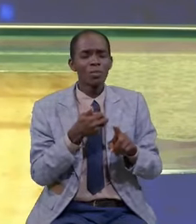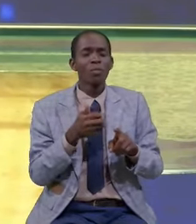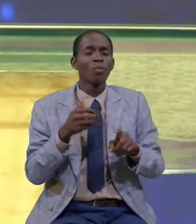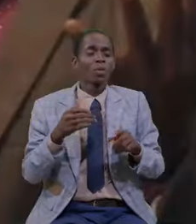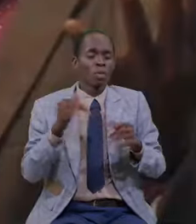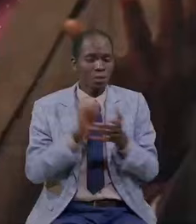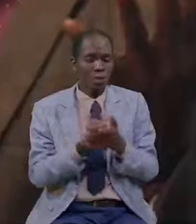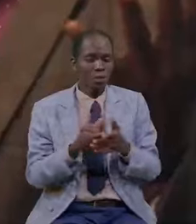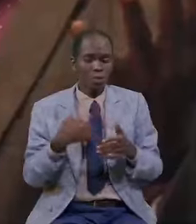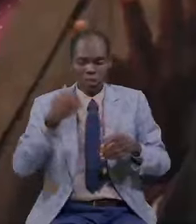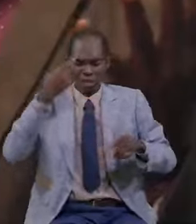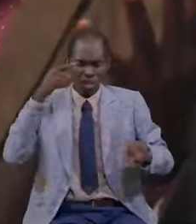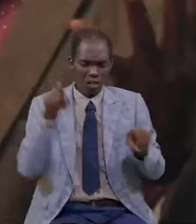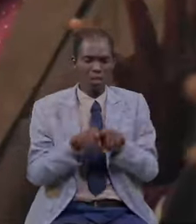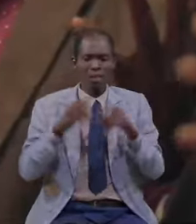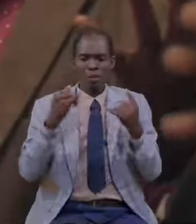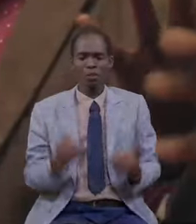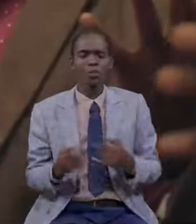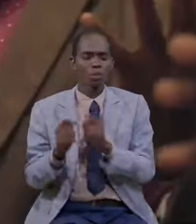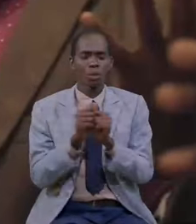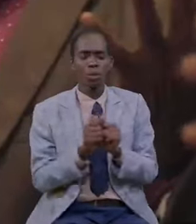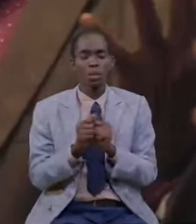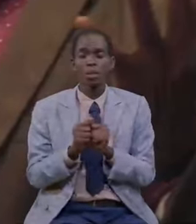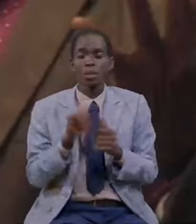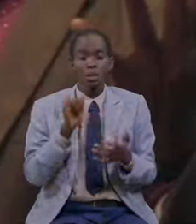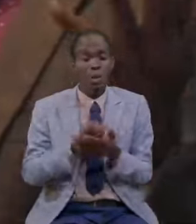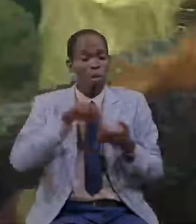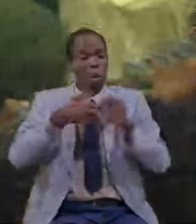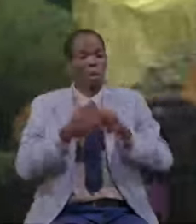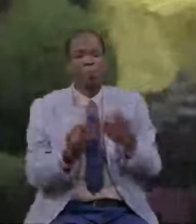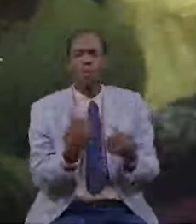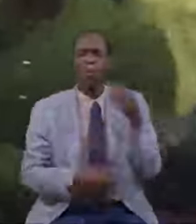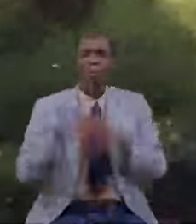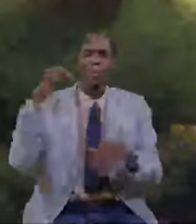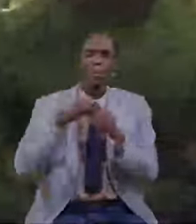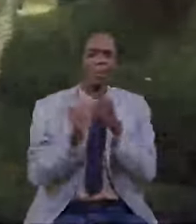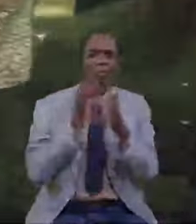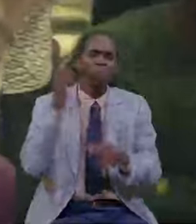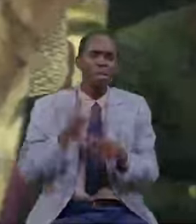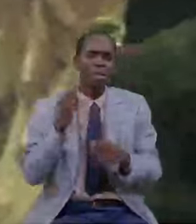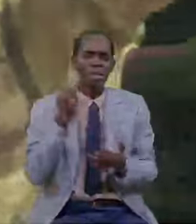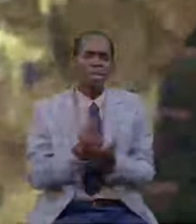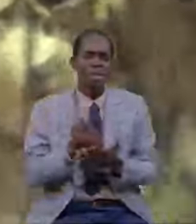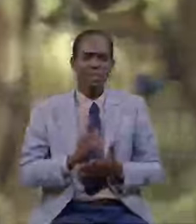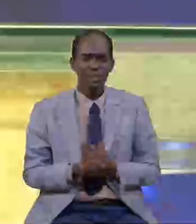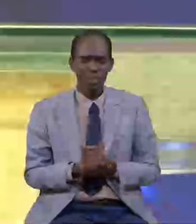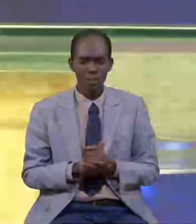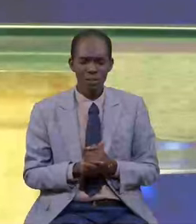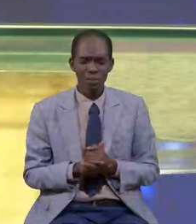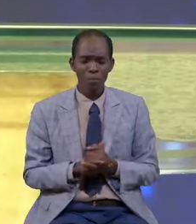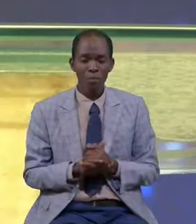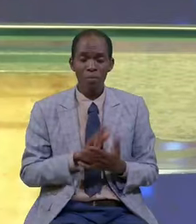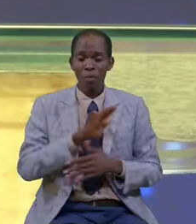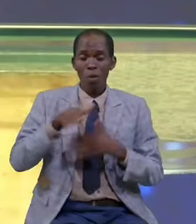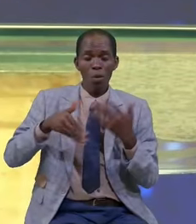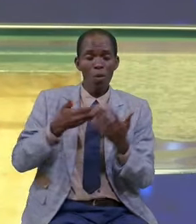et que vous dites qu'elle se déplace, Seigneur, on s'y accorde. Montagne, déplace-toi au nom de Jésus-Christ.